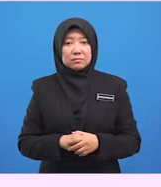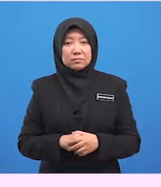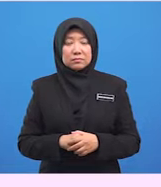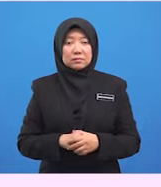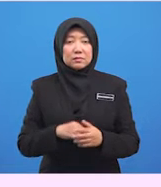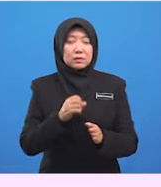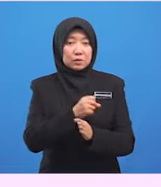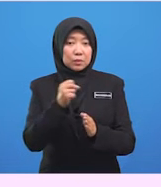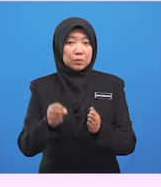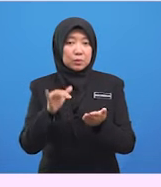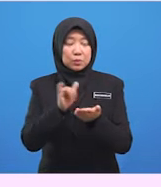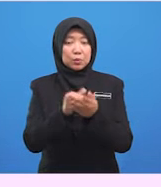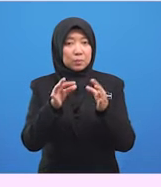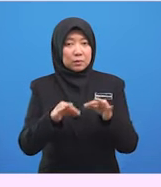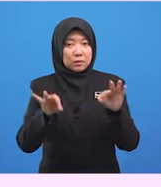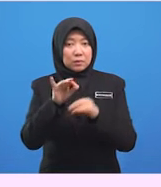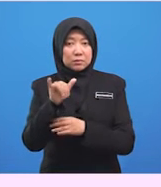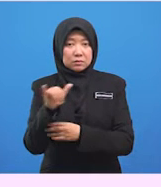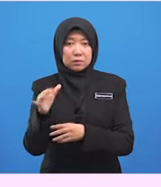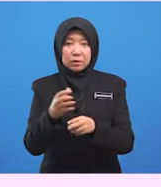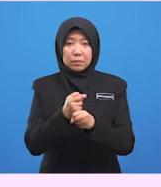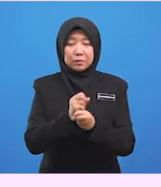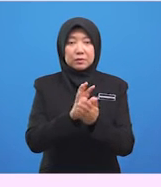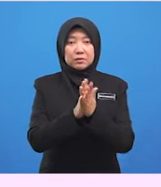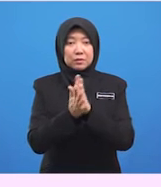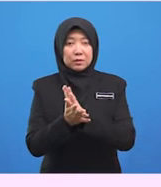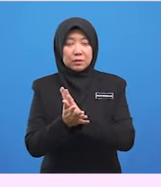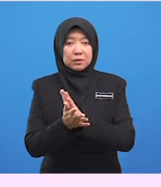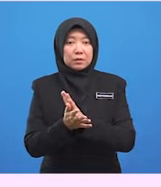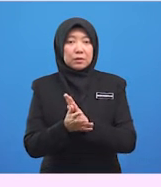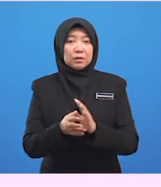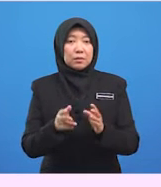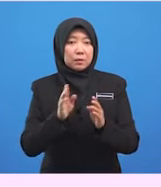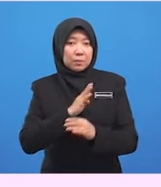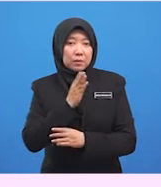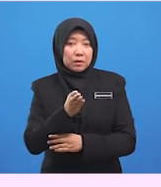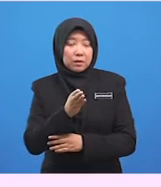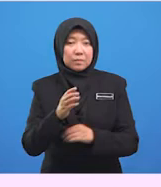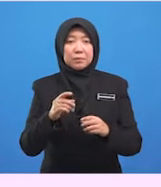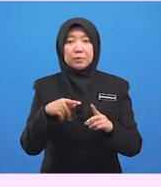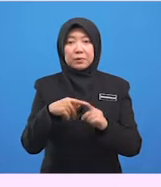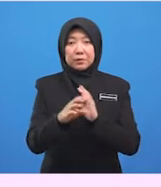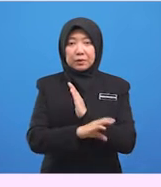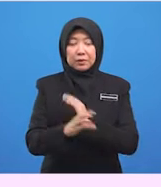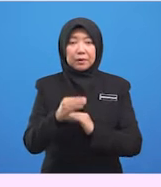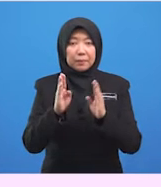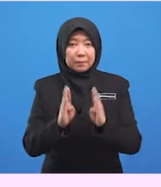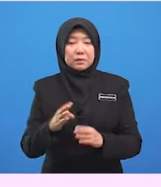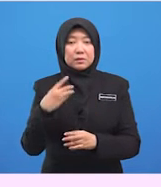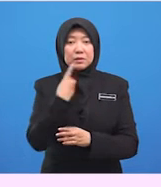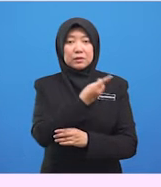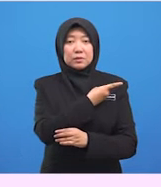bisa pingu kepentingan yelah dapat dijadikan kebanggaan kepada negara dan bangsa